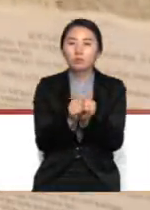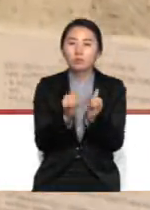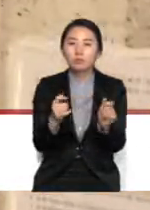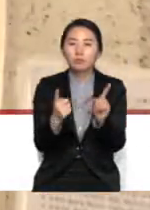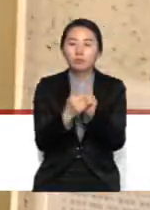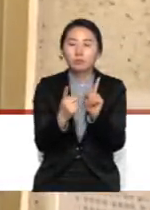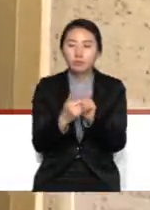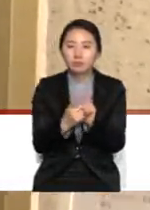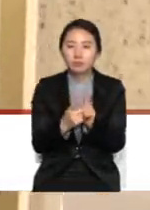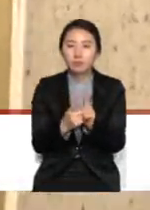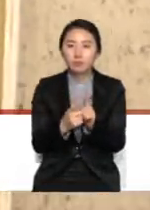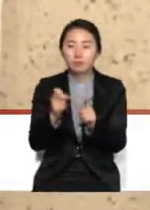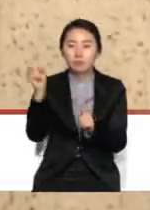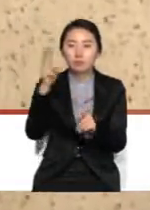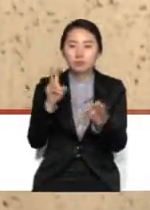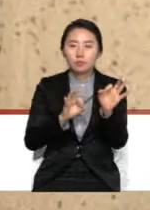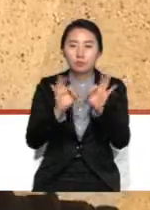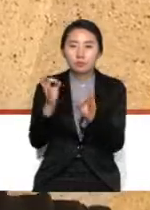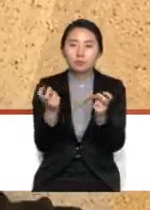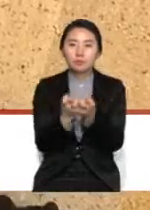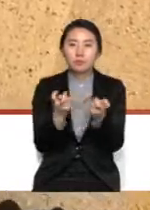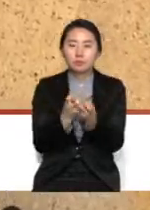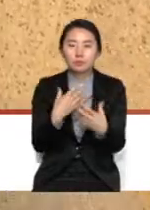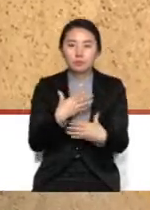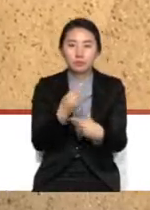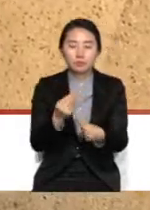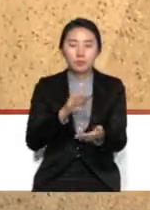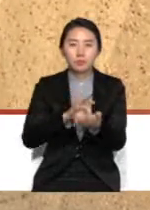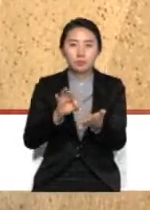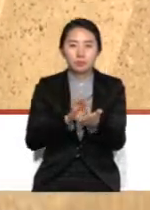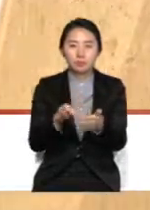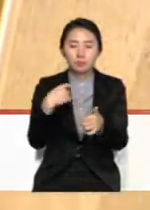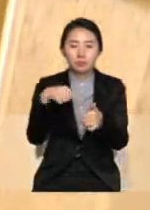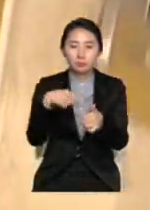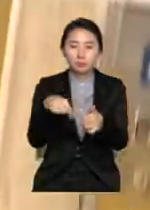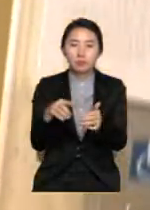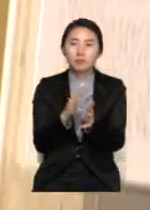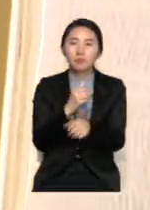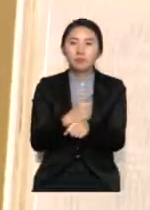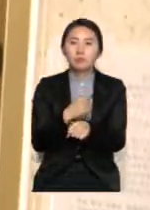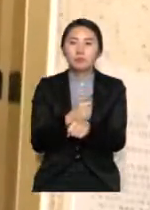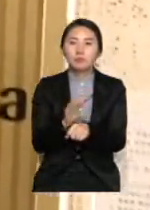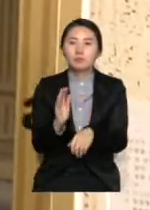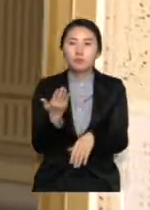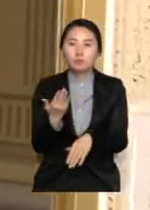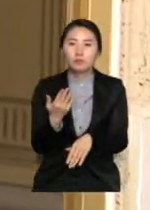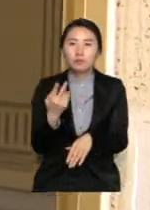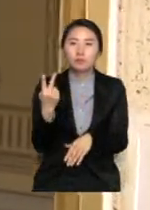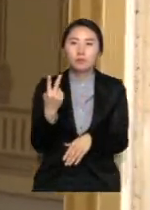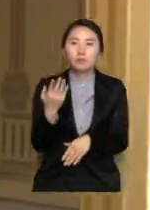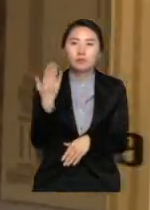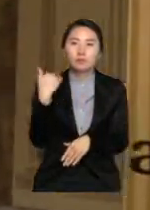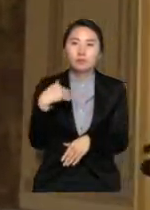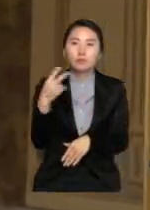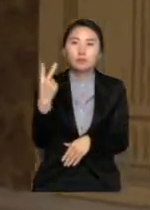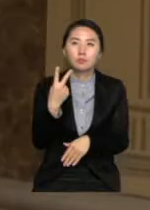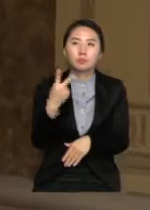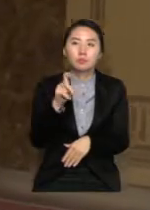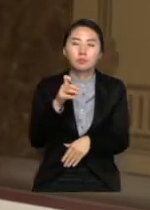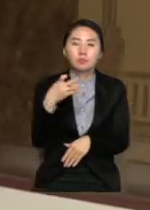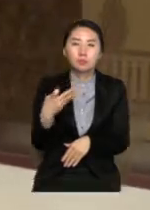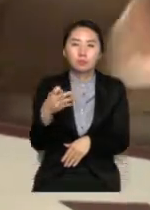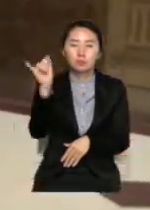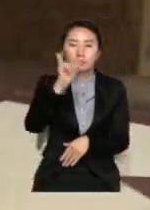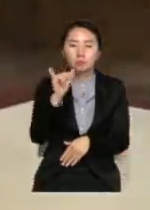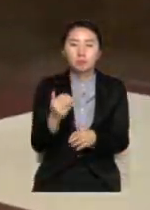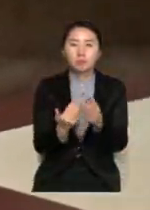대상으로 승강기 갇힘 사고 대처 요령과 안전사용 요령 교육이 실시됐습니다. 지난 2014년